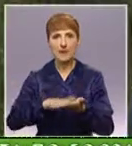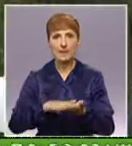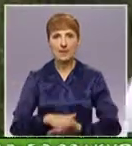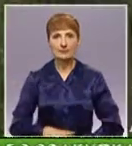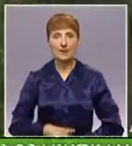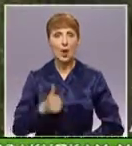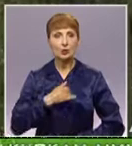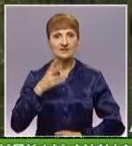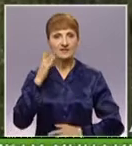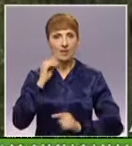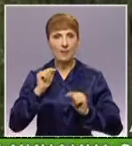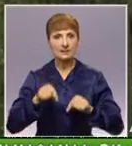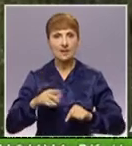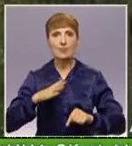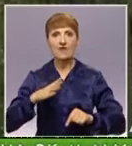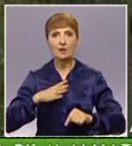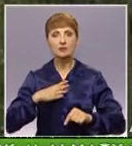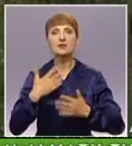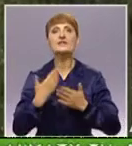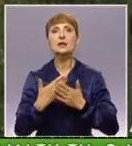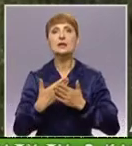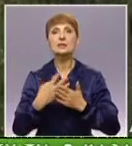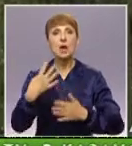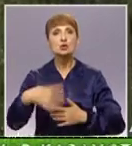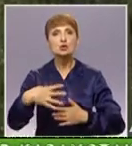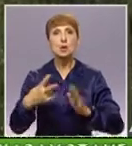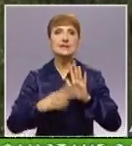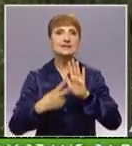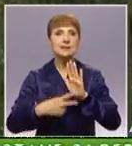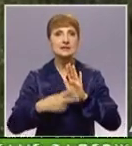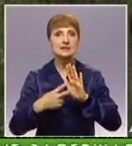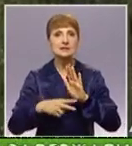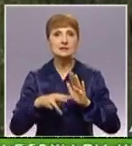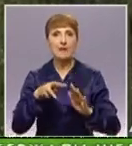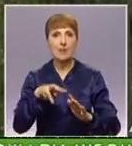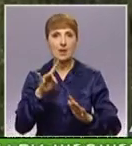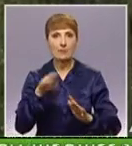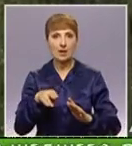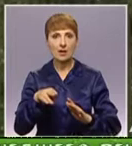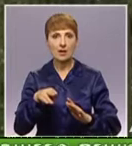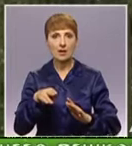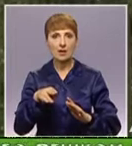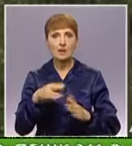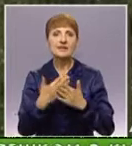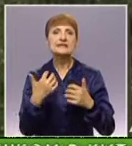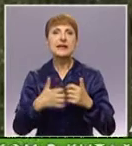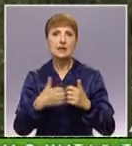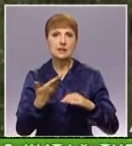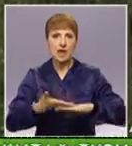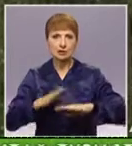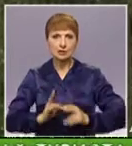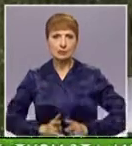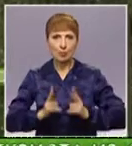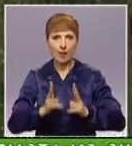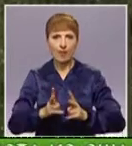в Алмате бывают, например, в среднем это 40-70 месячно-расчетных показателей, то есть это средней тяжести преступления, и